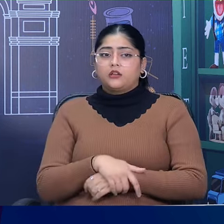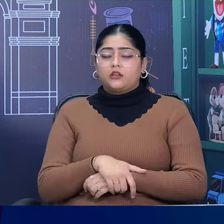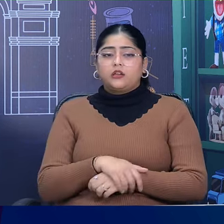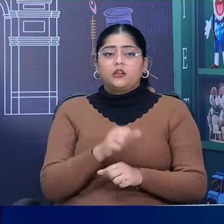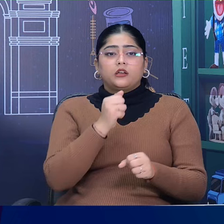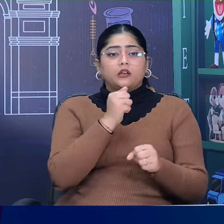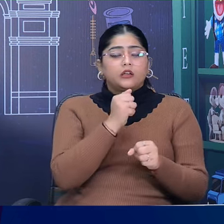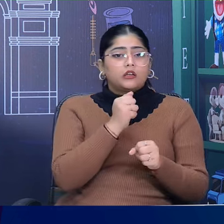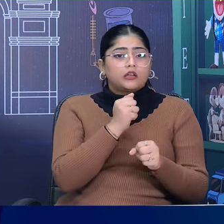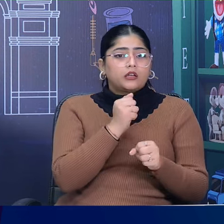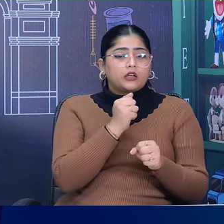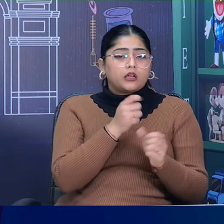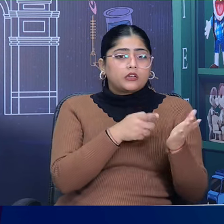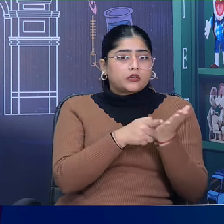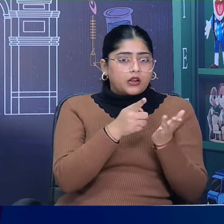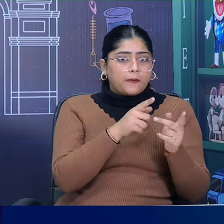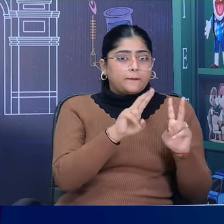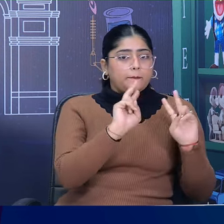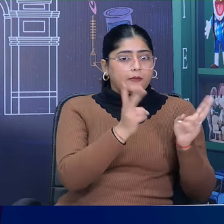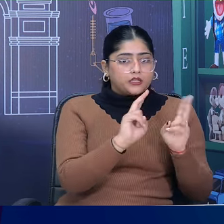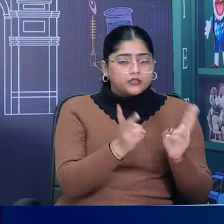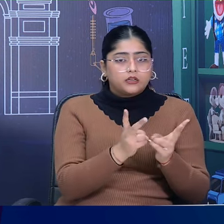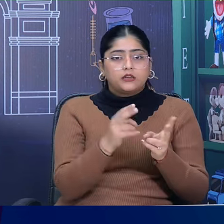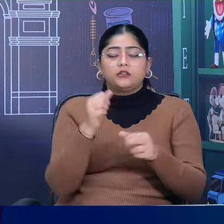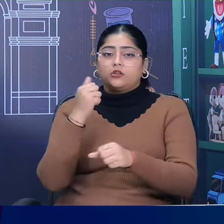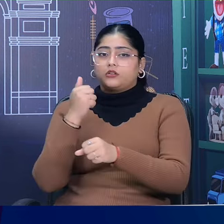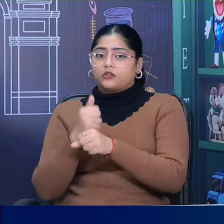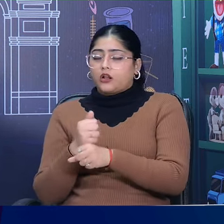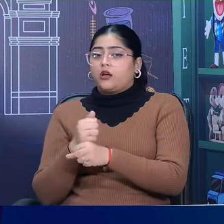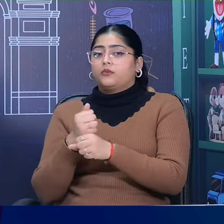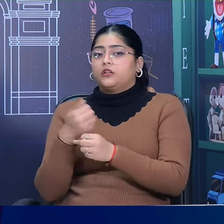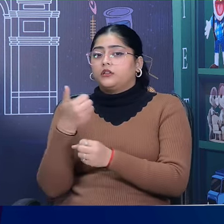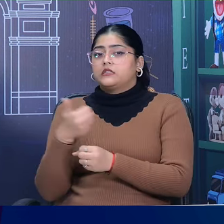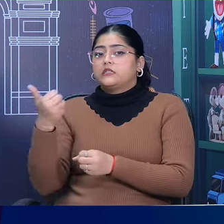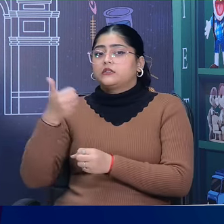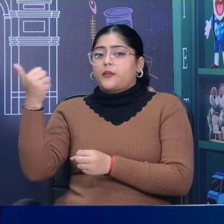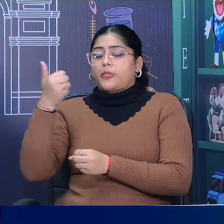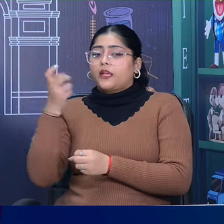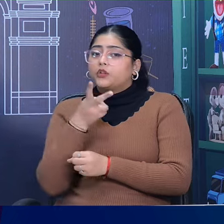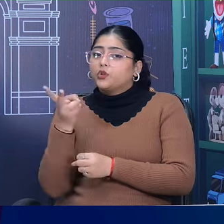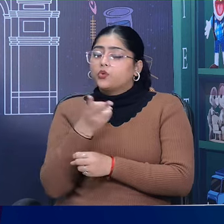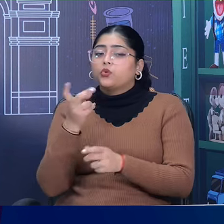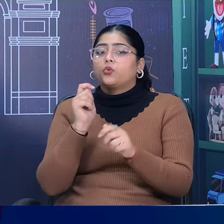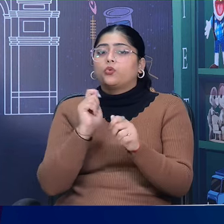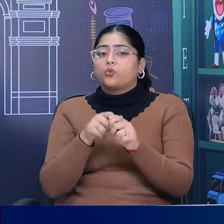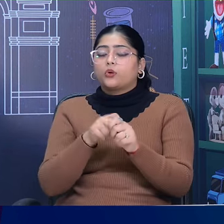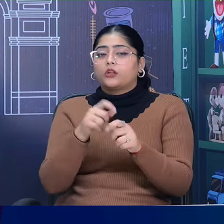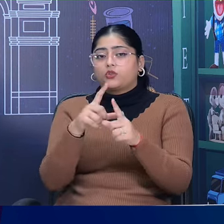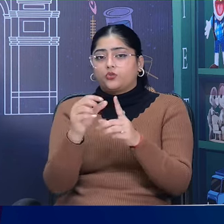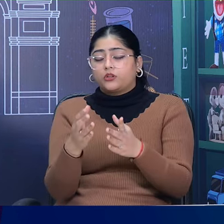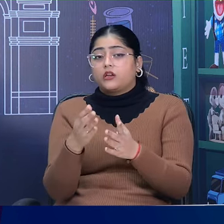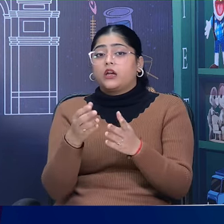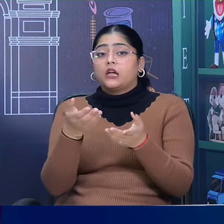और ग्राम सभा काम क्या-क्या करती है क्योंकि गांव में तो बहुत सारे काम है इन बहुत सारे कामों को बांटना